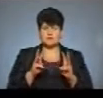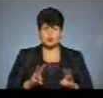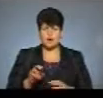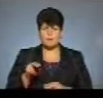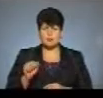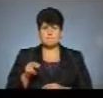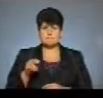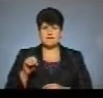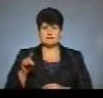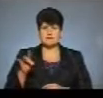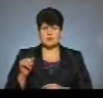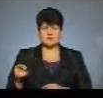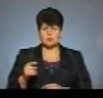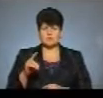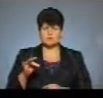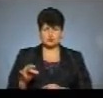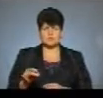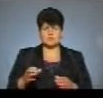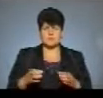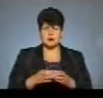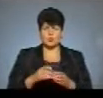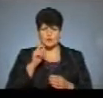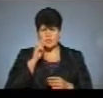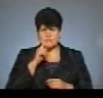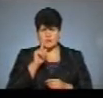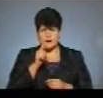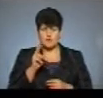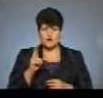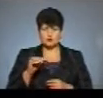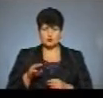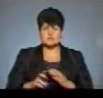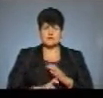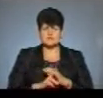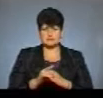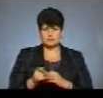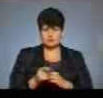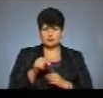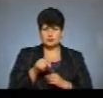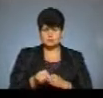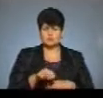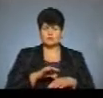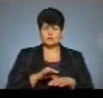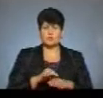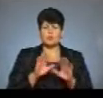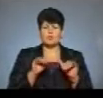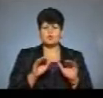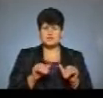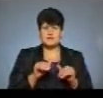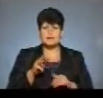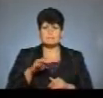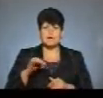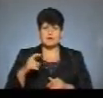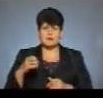Петра Тернопільсько-Зборівської архієпархії Української греко-католицької церкви у Тернополі. Тут відбулося прощання із